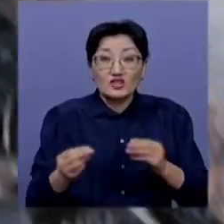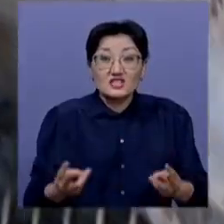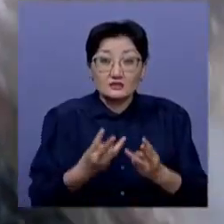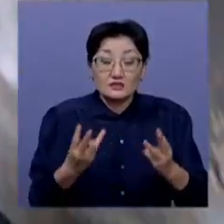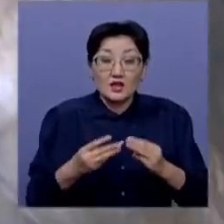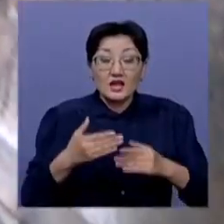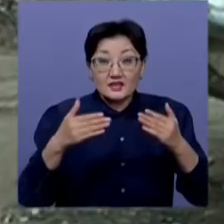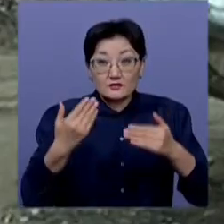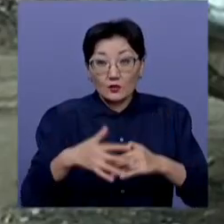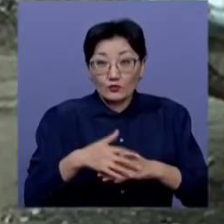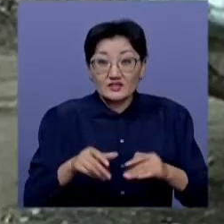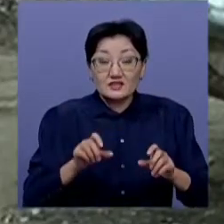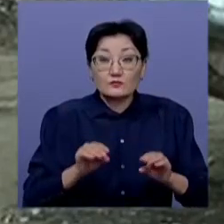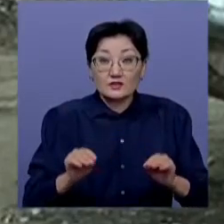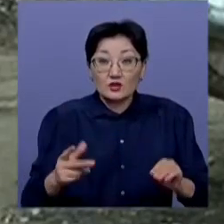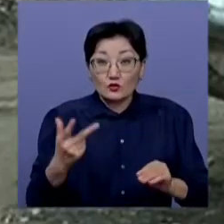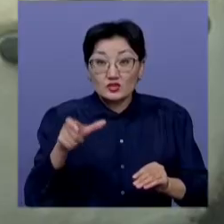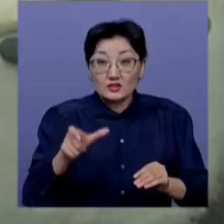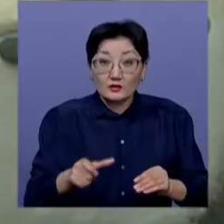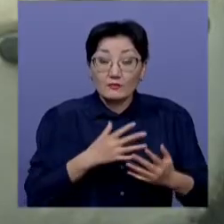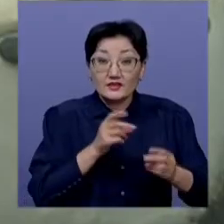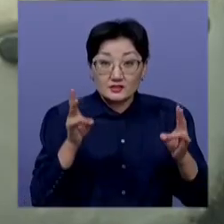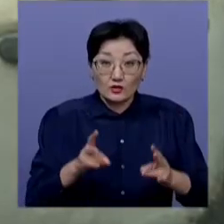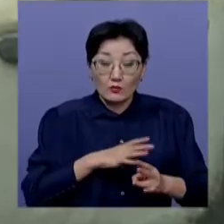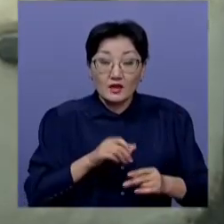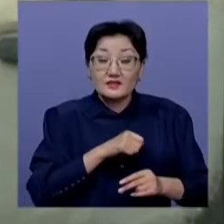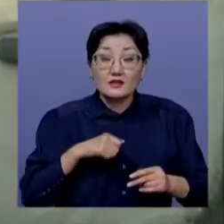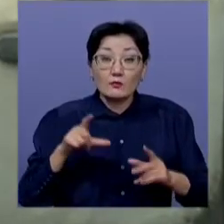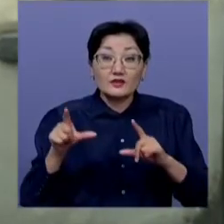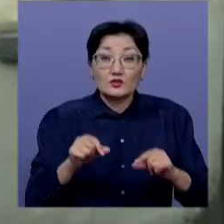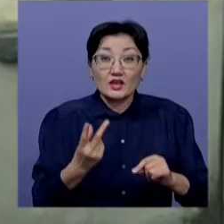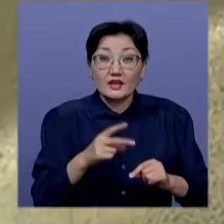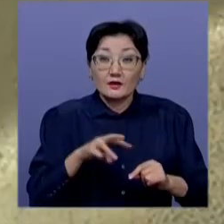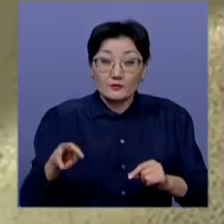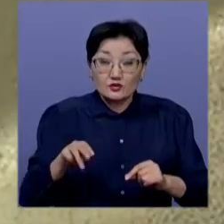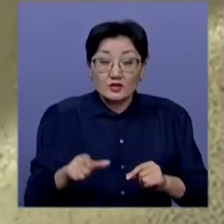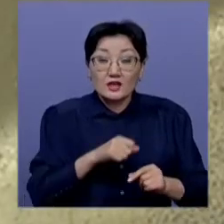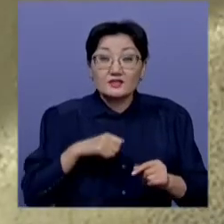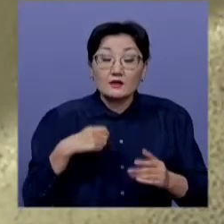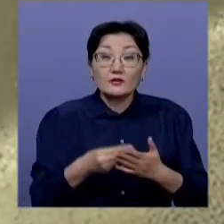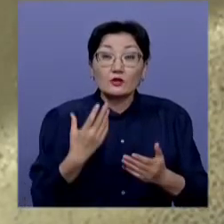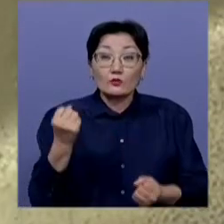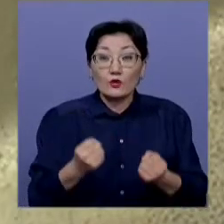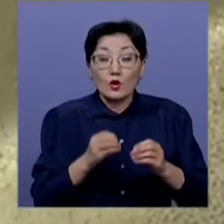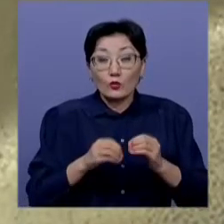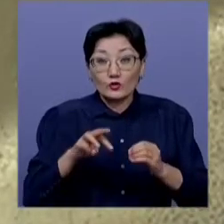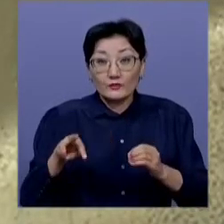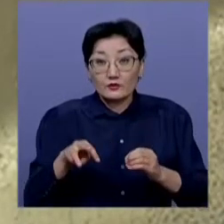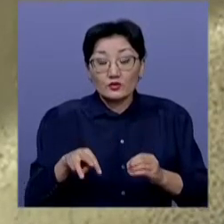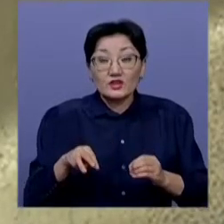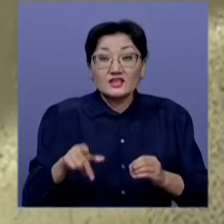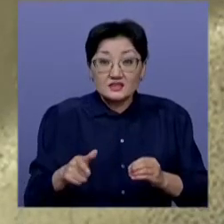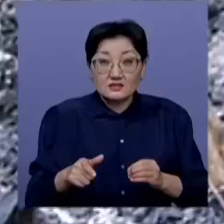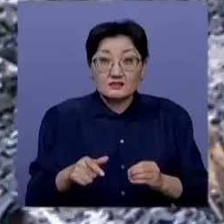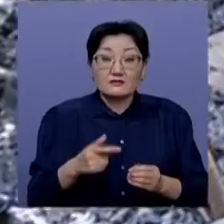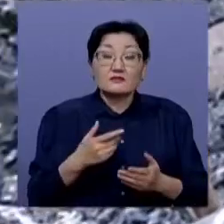кетсе, сыртта тұрған үшеуіне нұқсан келген. Олардың ең арзаны 2 миллион болса, ең қымбаты 10 миллионнан асады деп